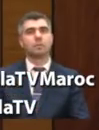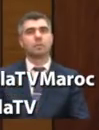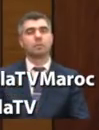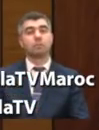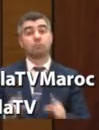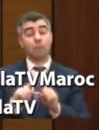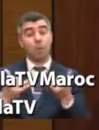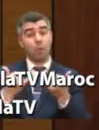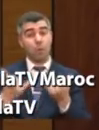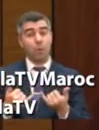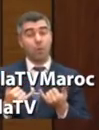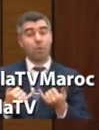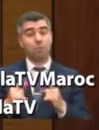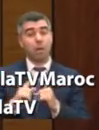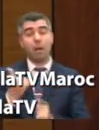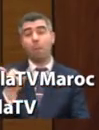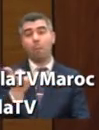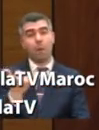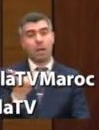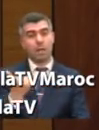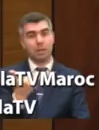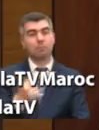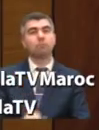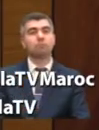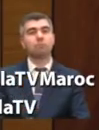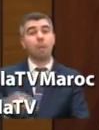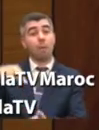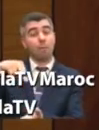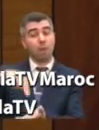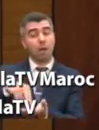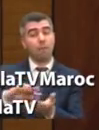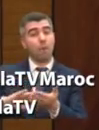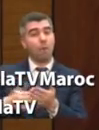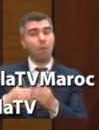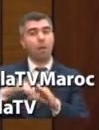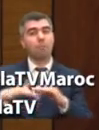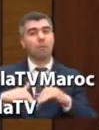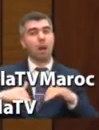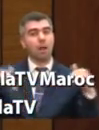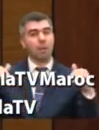إنها لحظة مهمة أن يقف مجلس النواب هذه الوقفة،